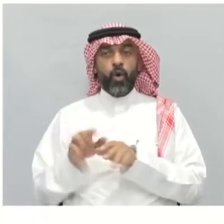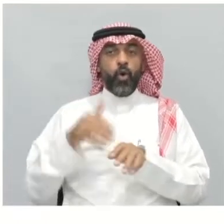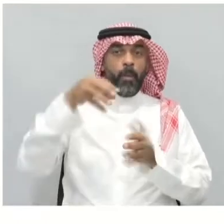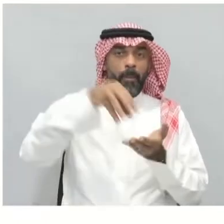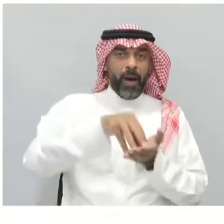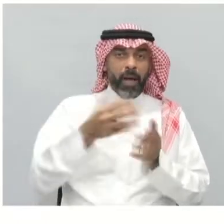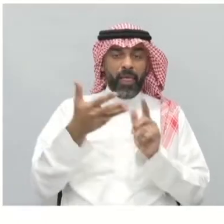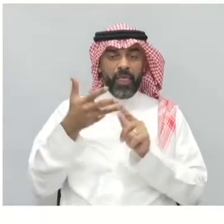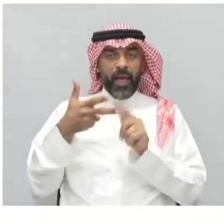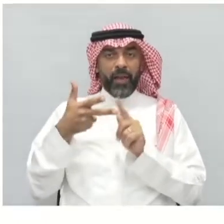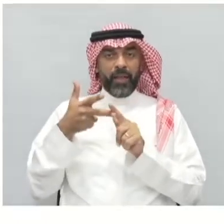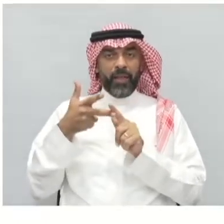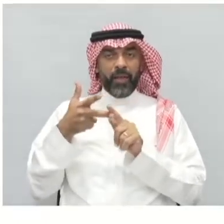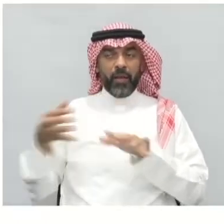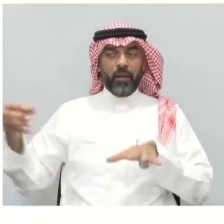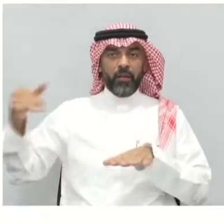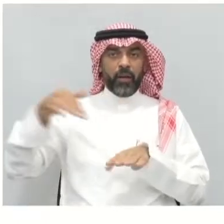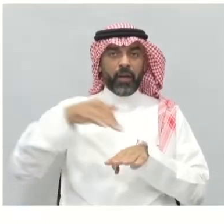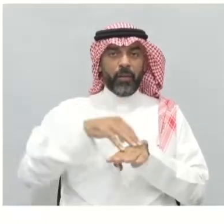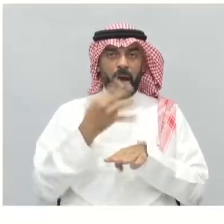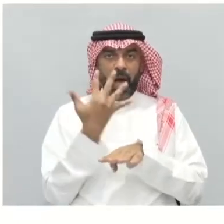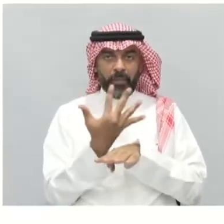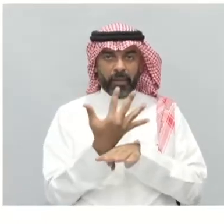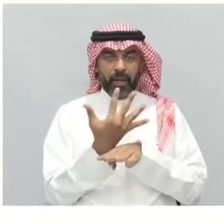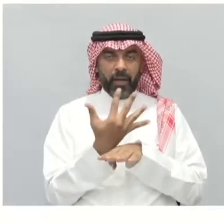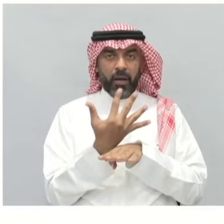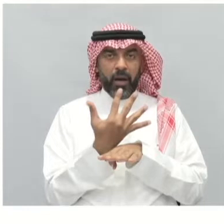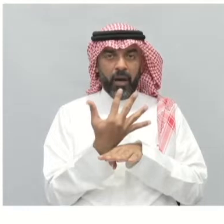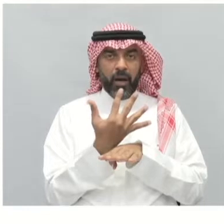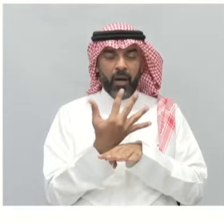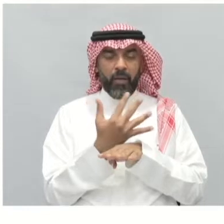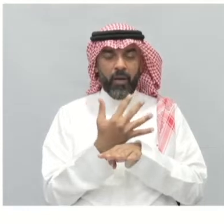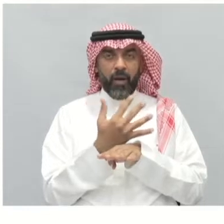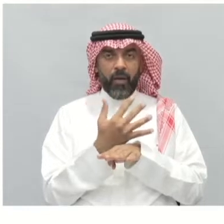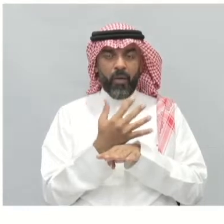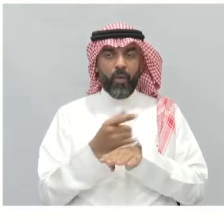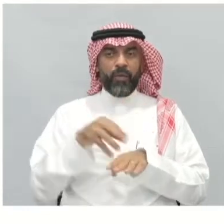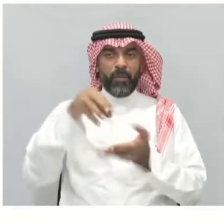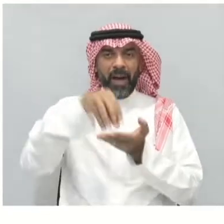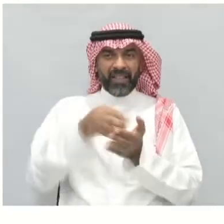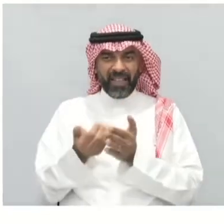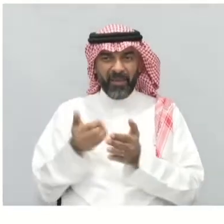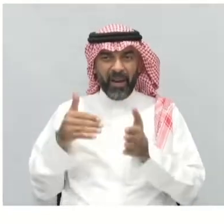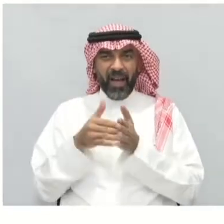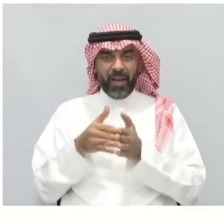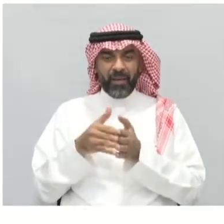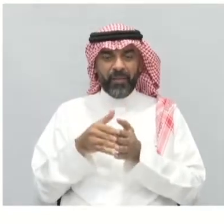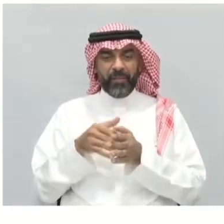الثالثه ركب خمسه اشخاص وفي المحطه قبل الاخيره ركب شخص واحد